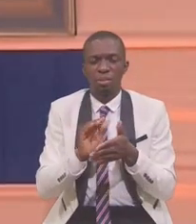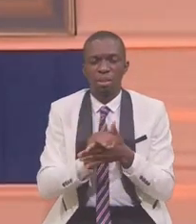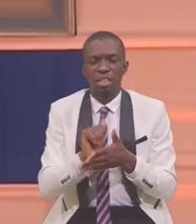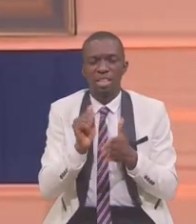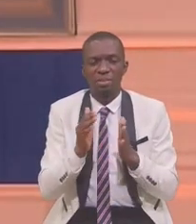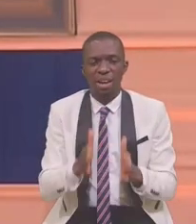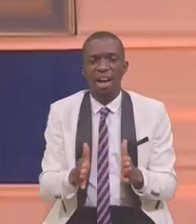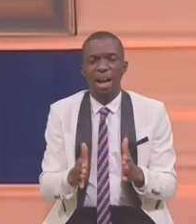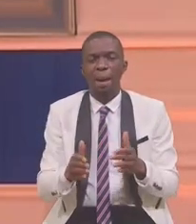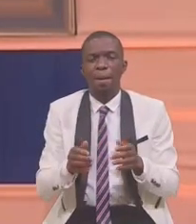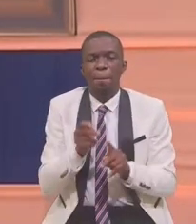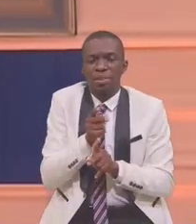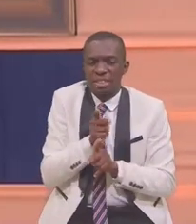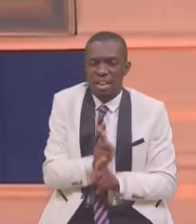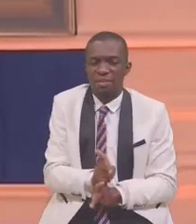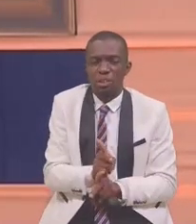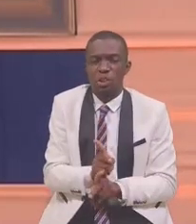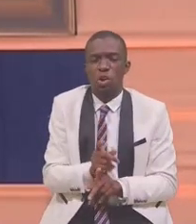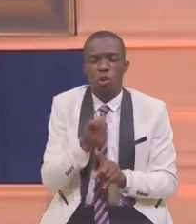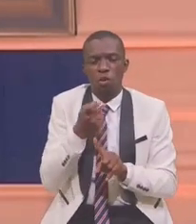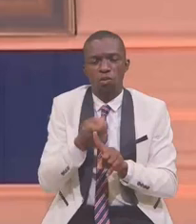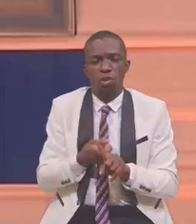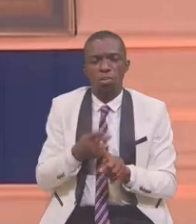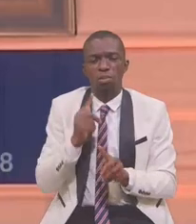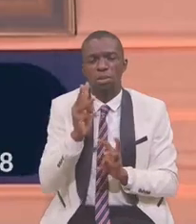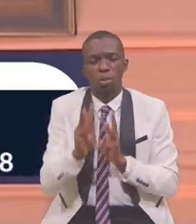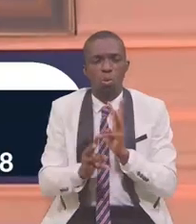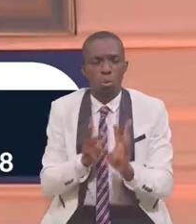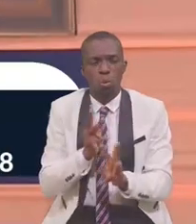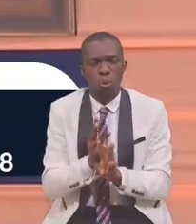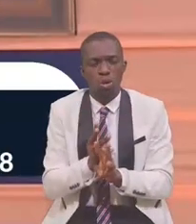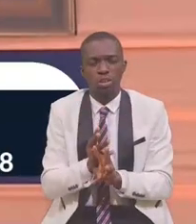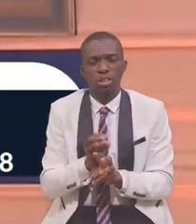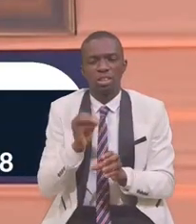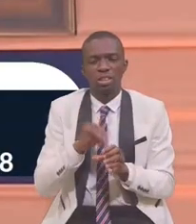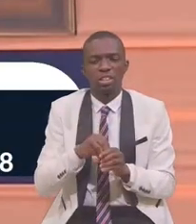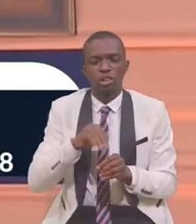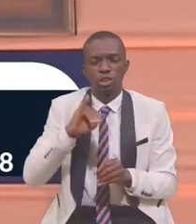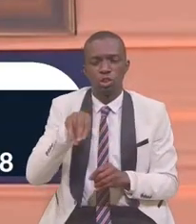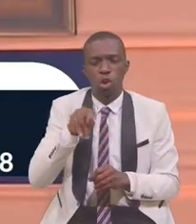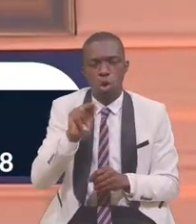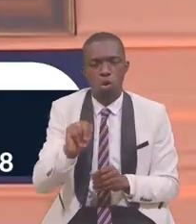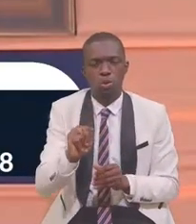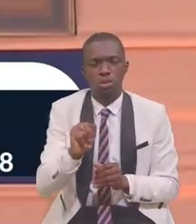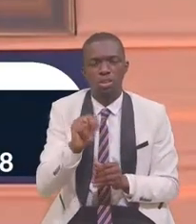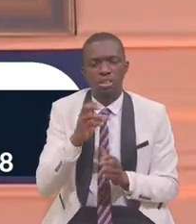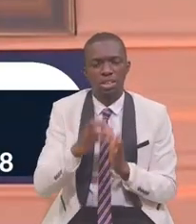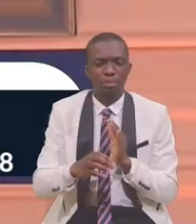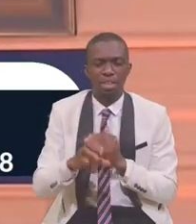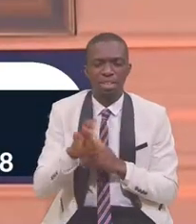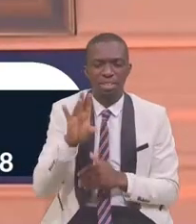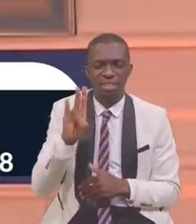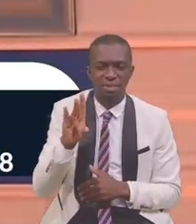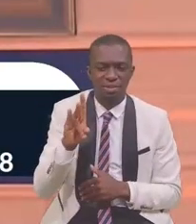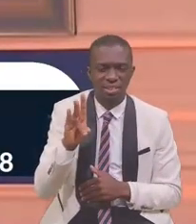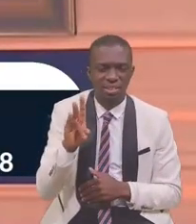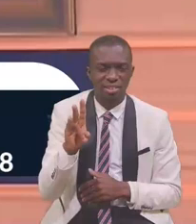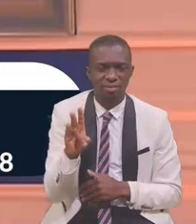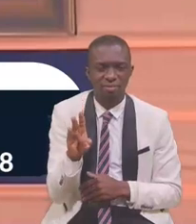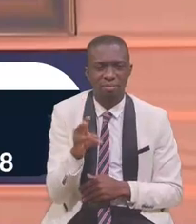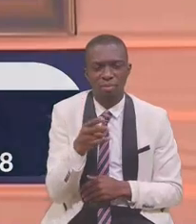Il y a la préservation du croyant transformé. Il y a la préservation des croyants